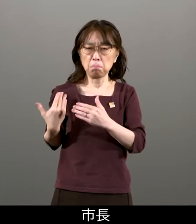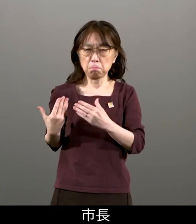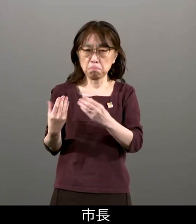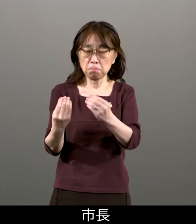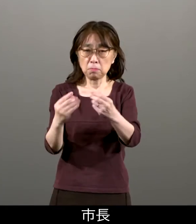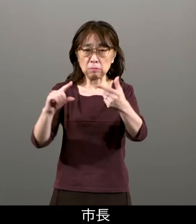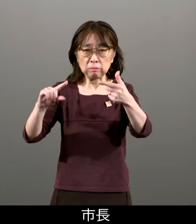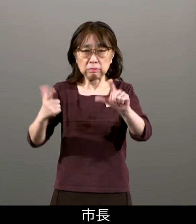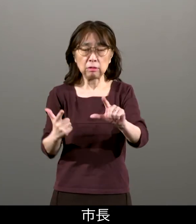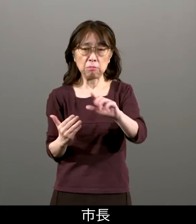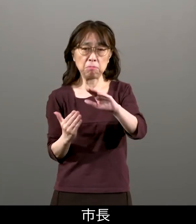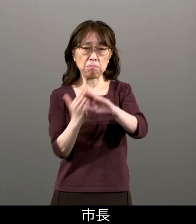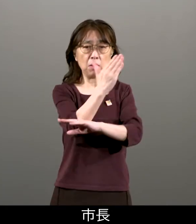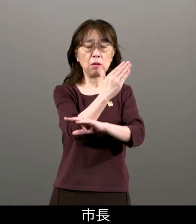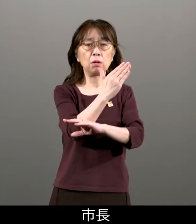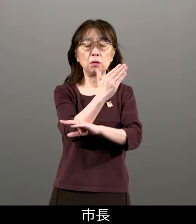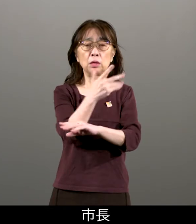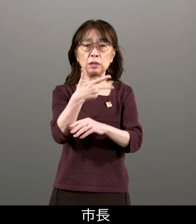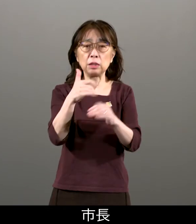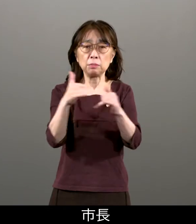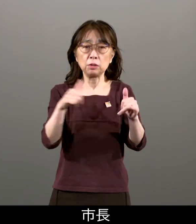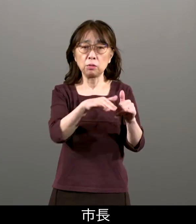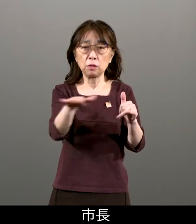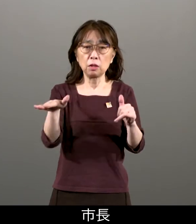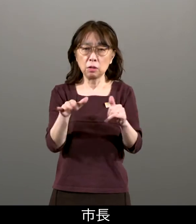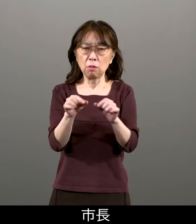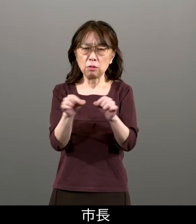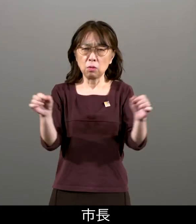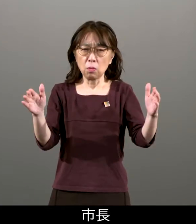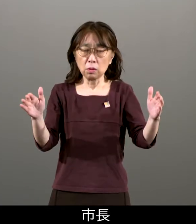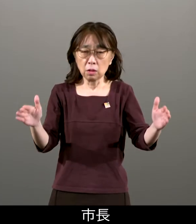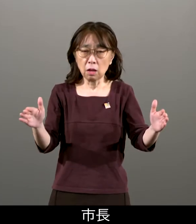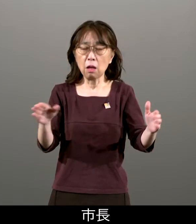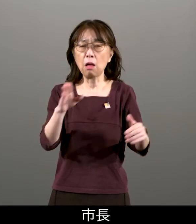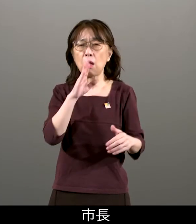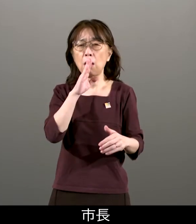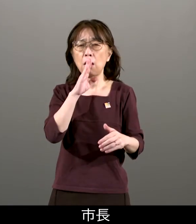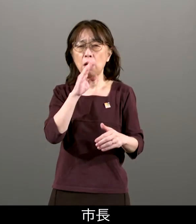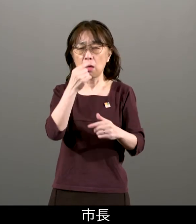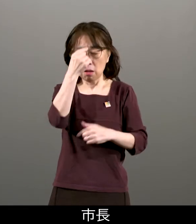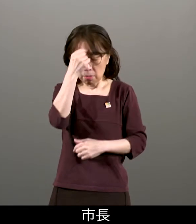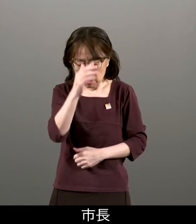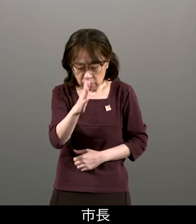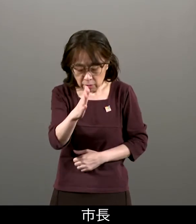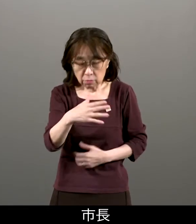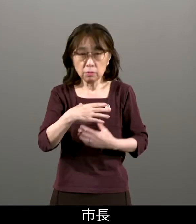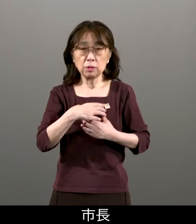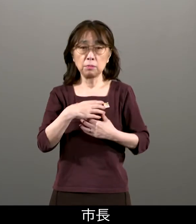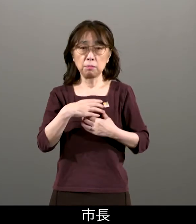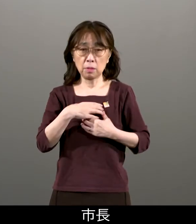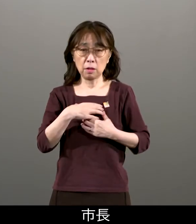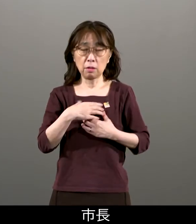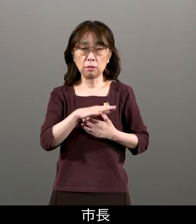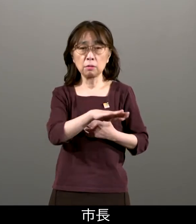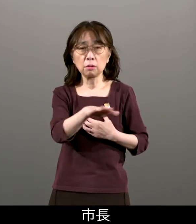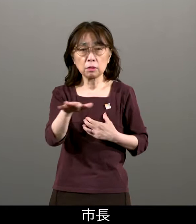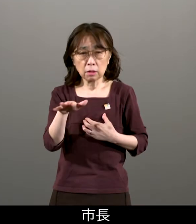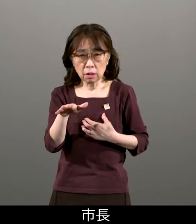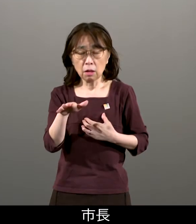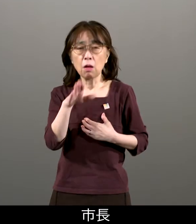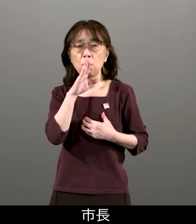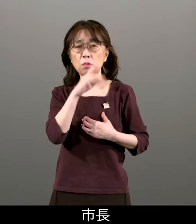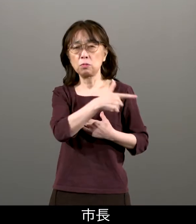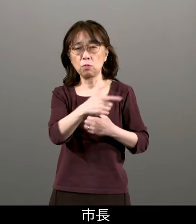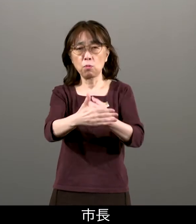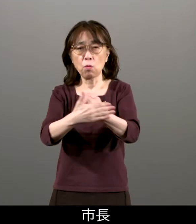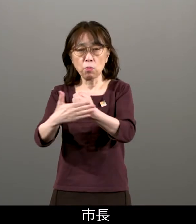市民の皆様には長期にわたりご心配ご迷惑をおかけをいたしましたこと、またさまざまな点でご協力をいただきましたこと